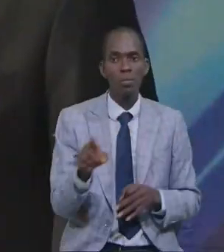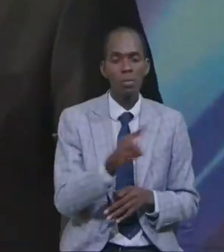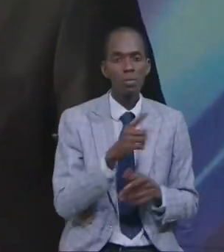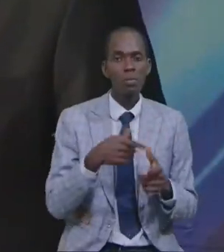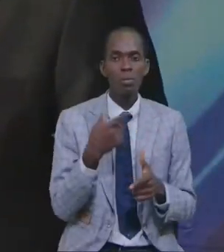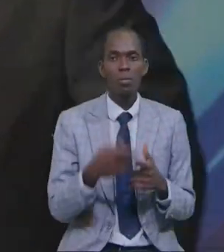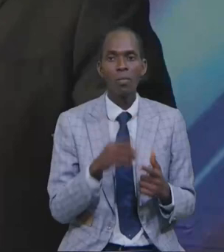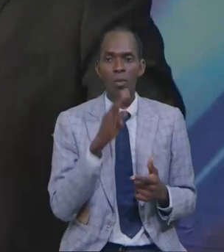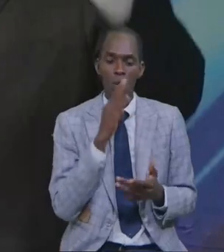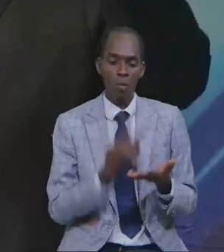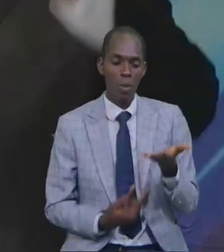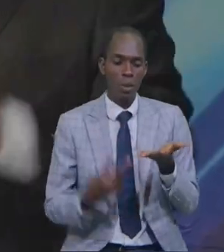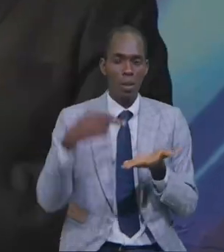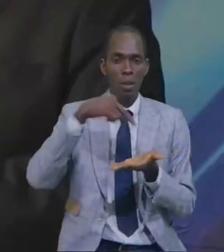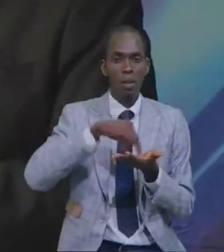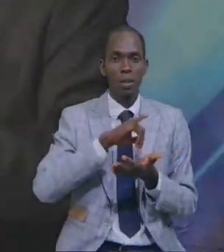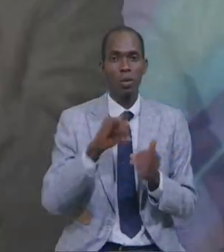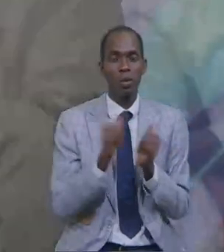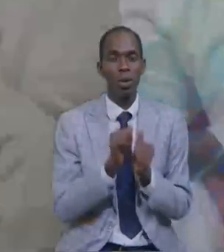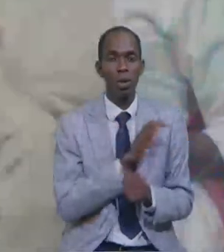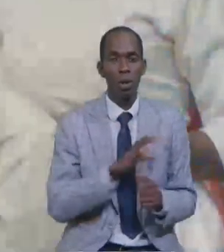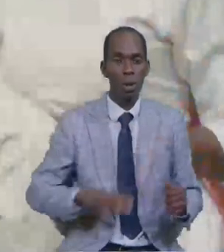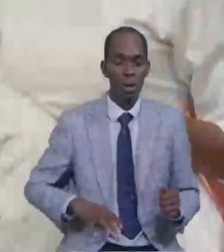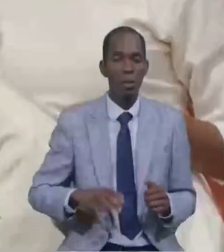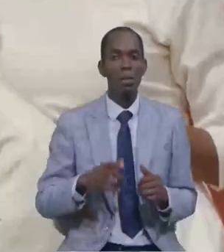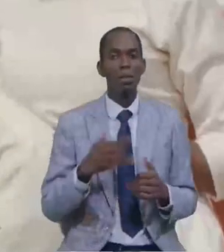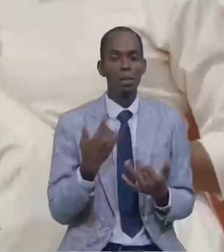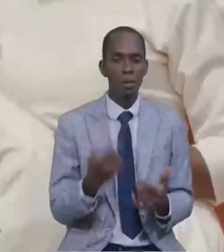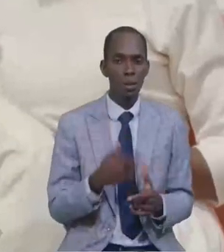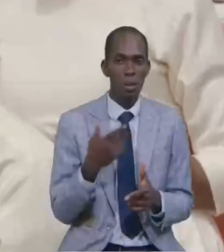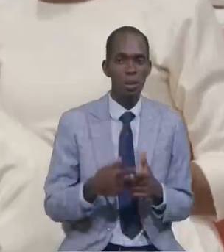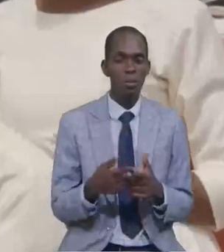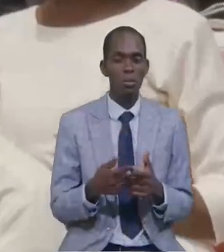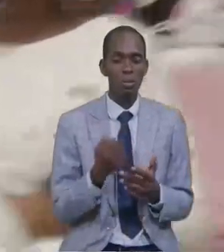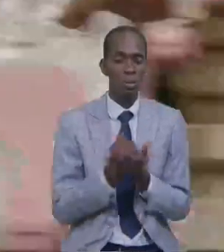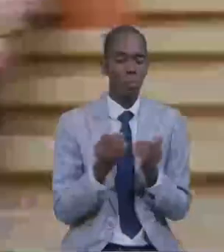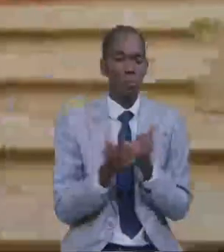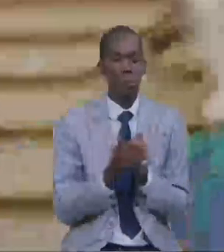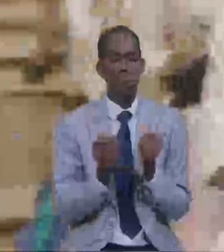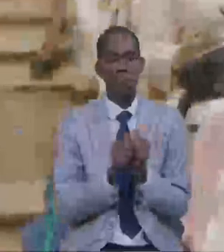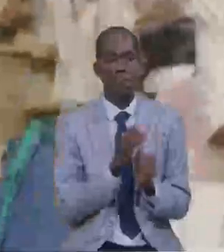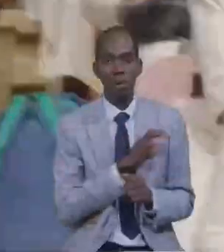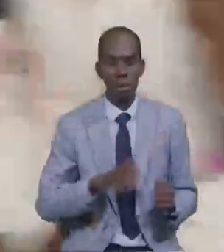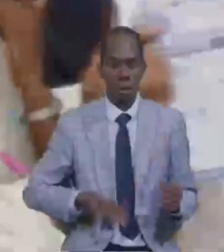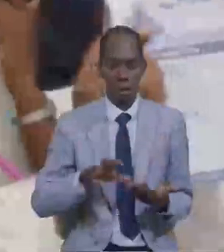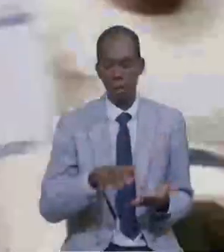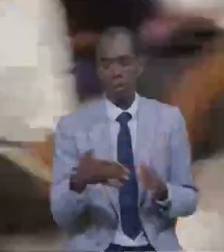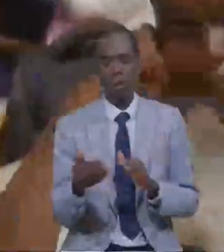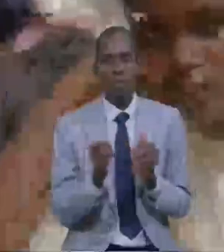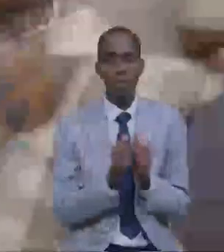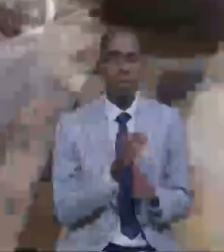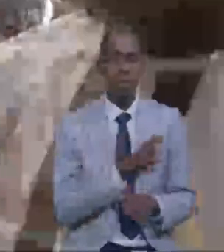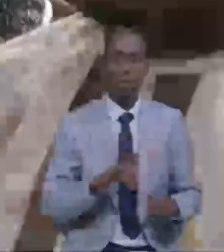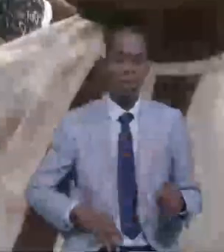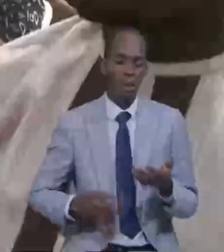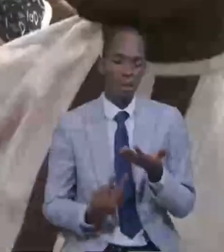mort avec Christ, ressuscité avec Christ, voyez, cherchez les choses d'en haut. Vos